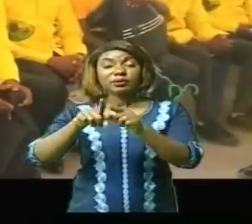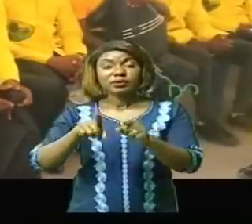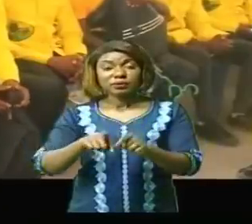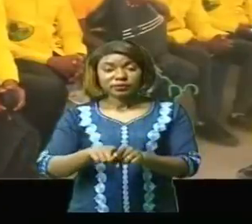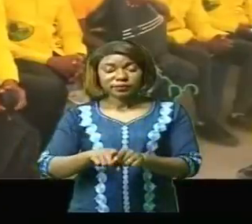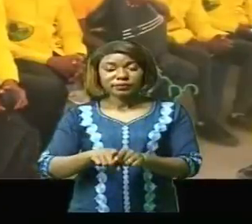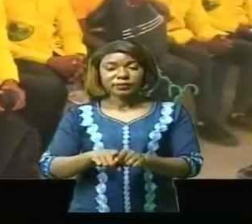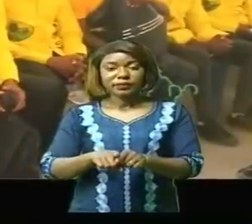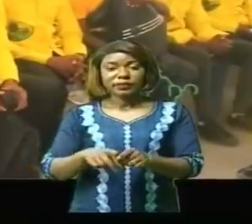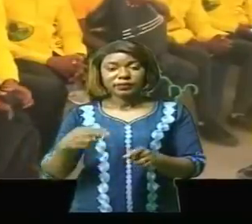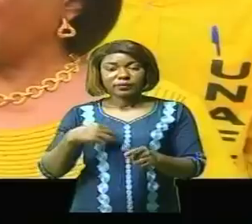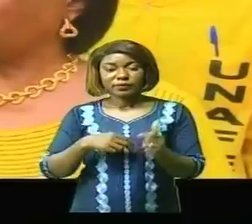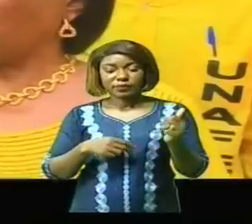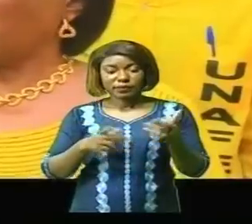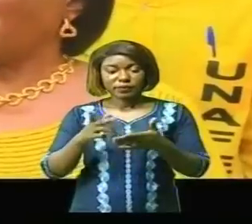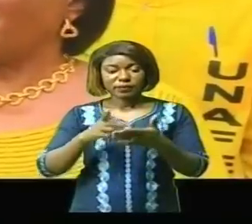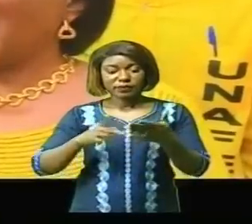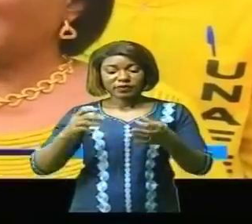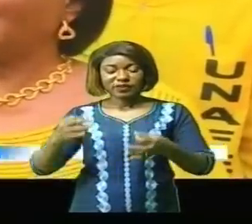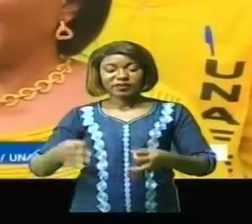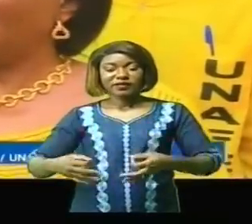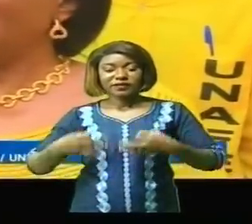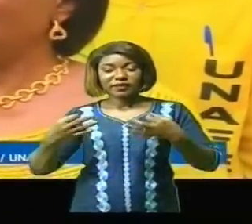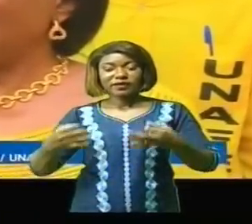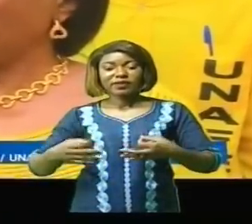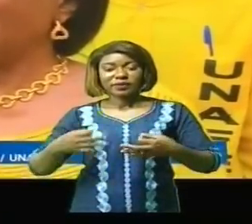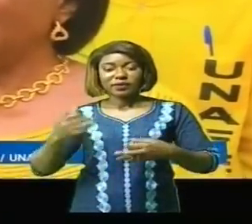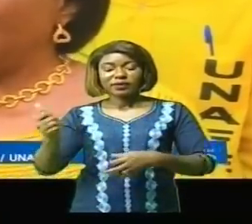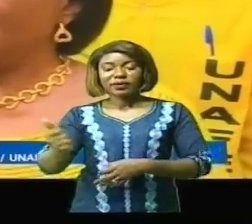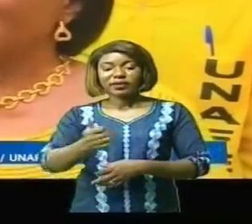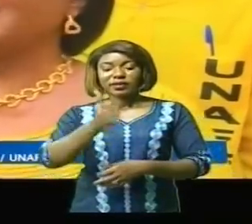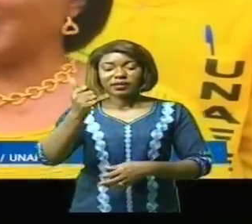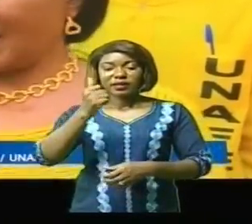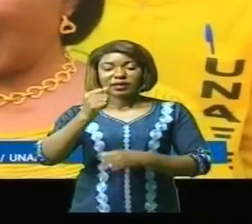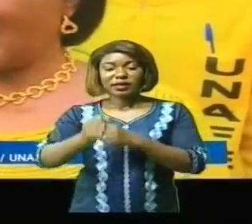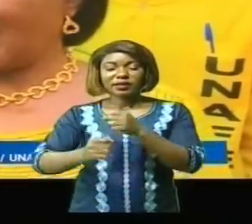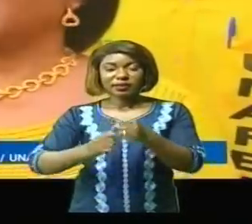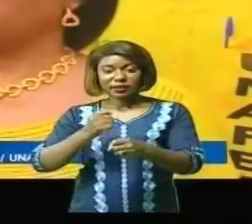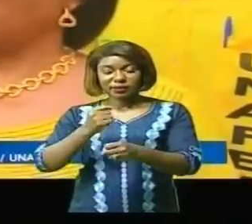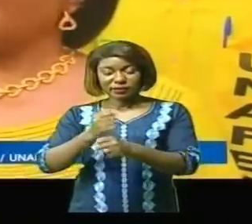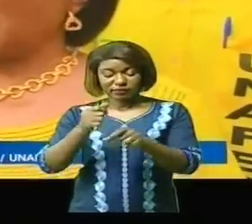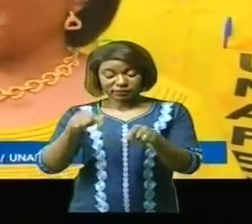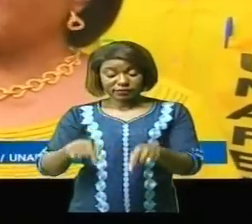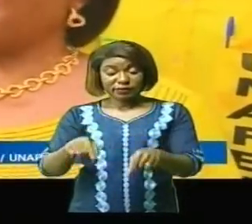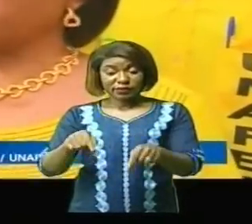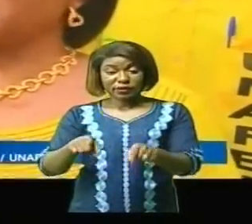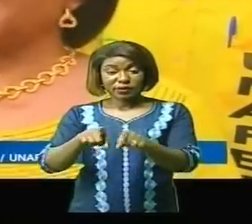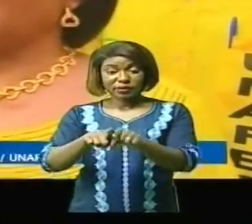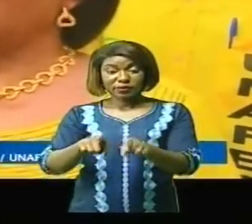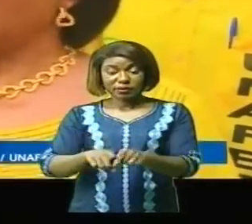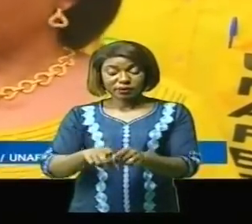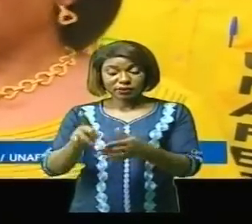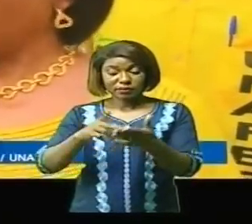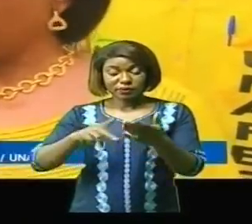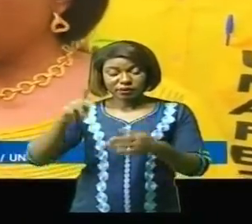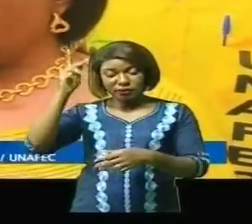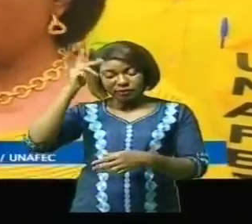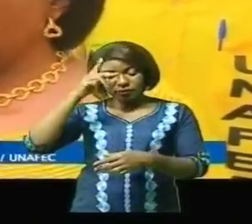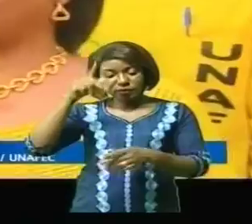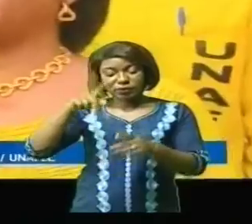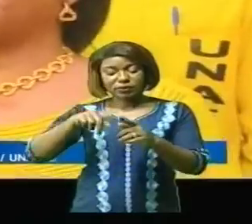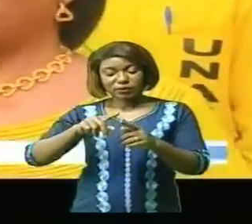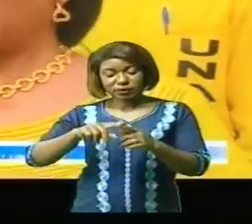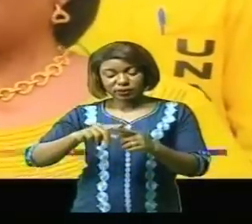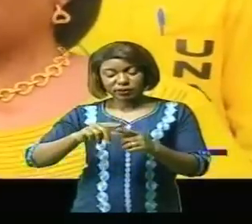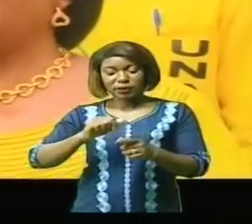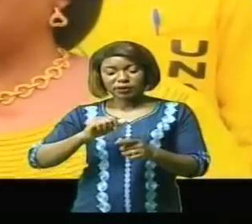escomptés. Nous sommes un parti qui fête 21e année cette année. Donc dans un parti politique, il faut la patience.